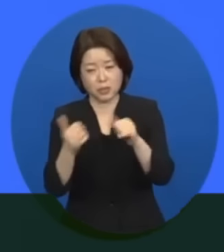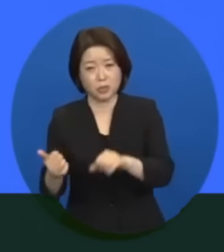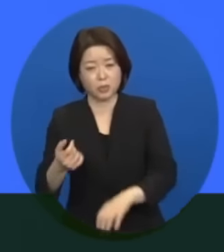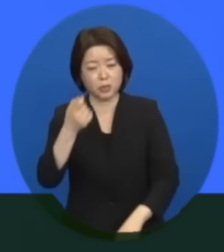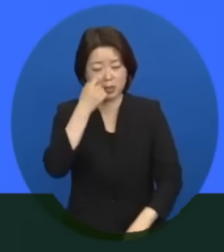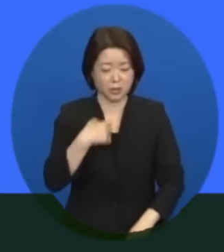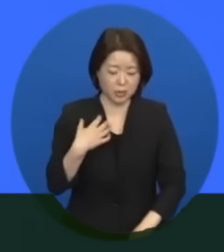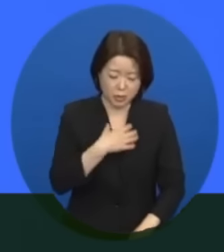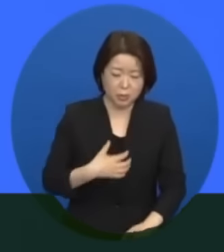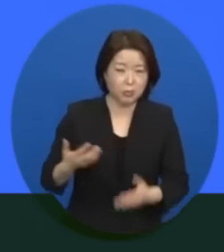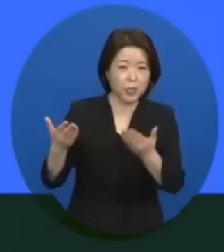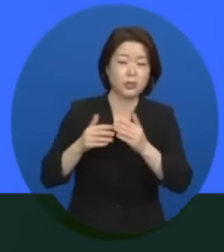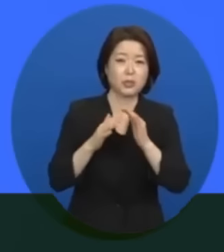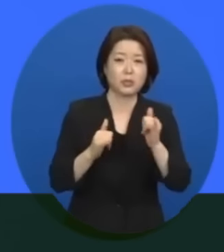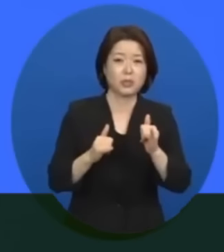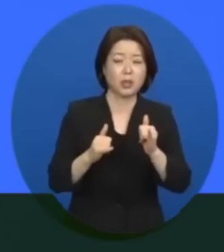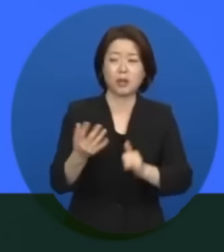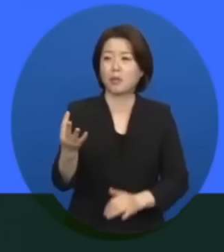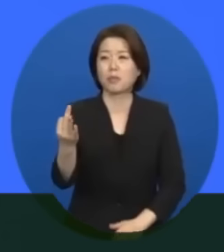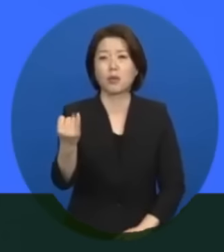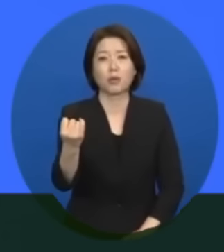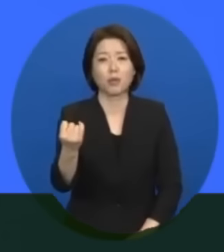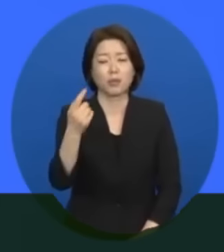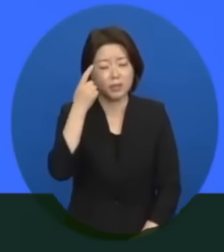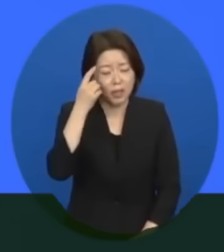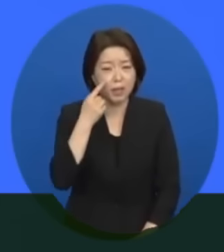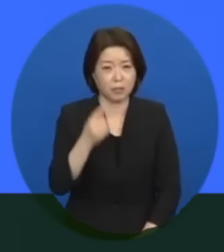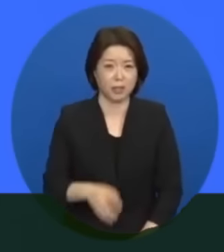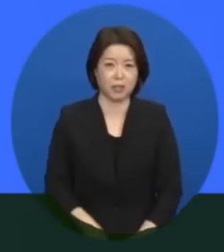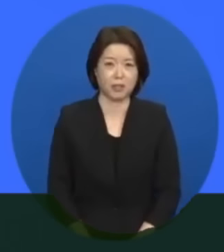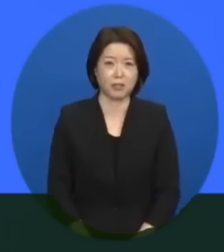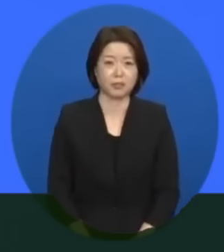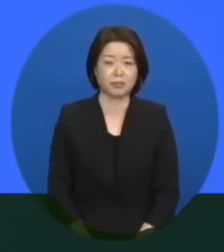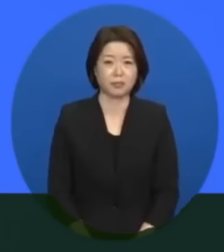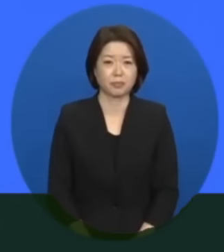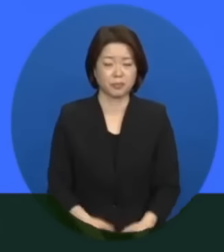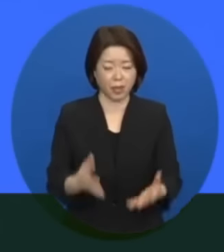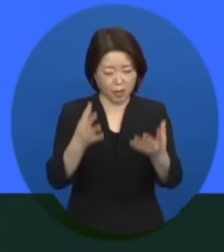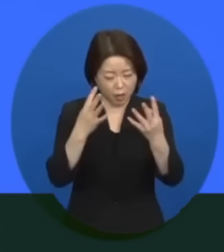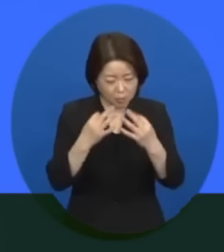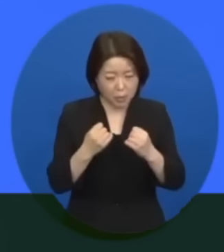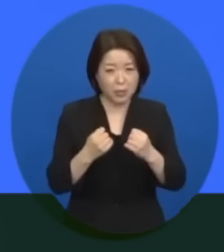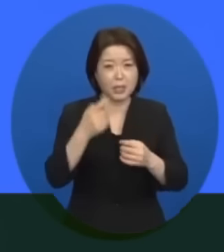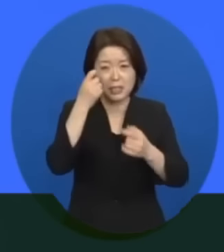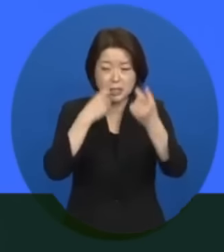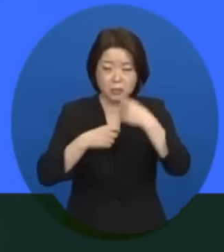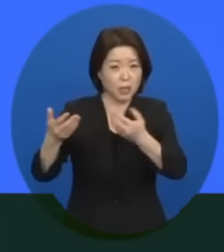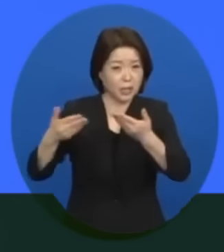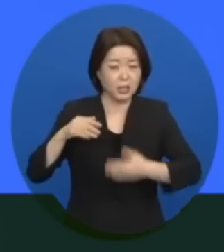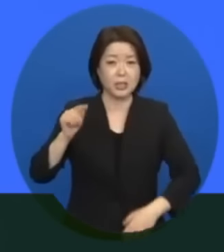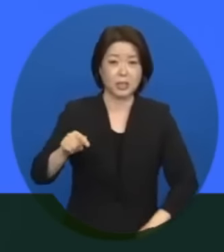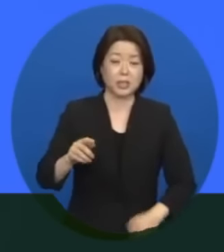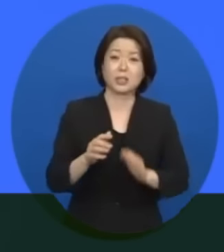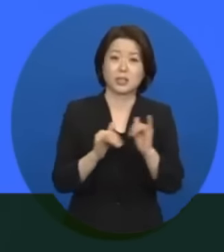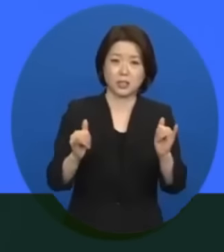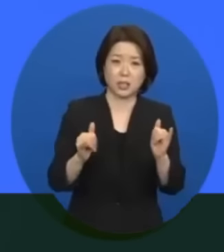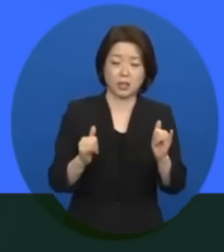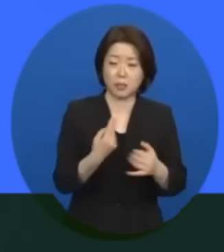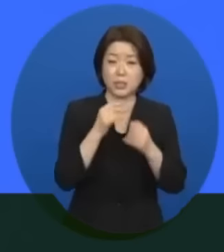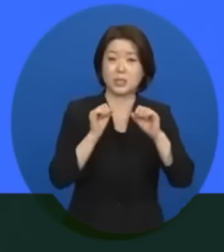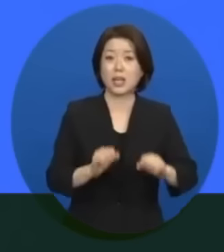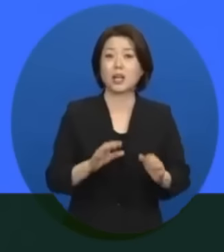퍼해 람이 한번 해보세 얼마나 많이 슬퍼하지는 그 사람이 살아